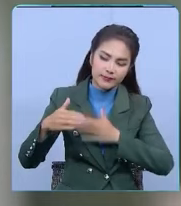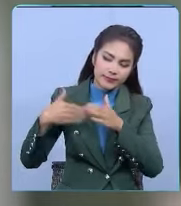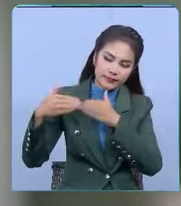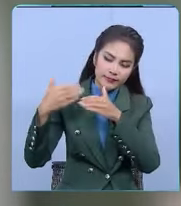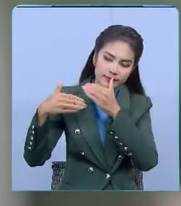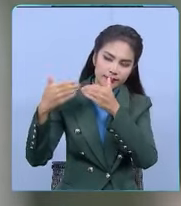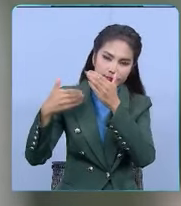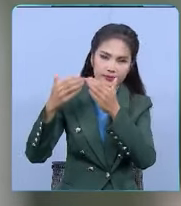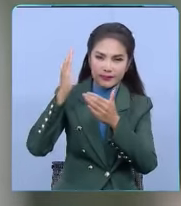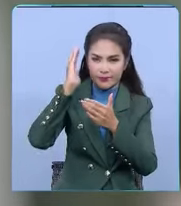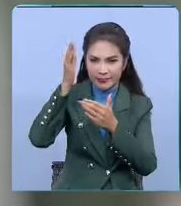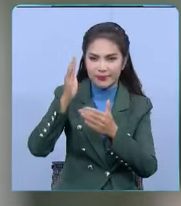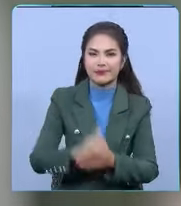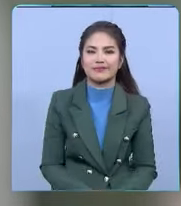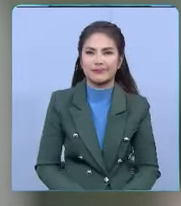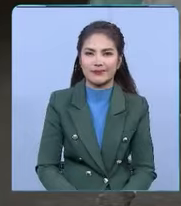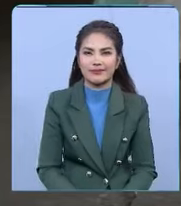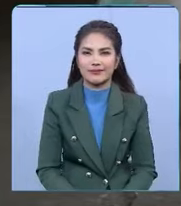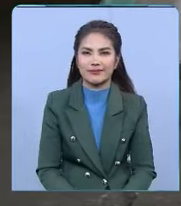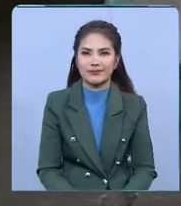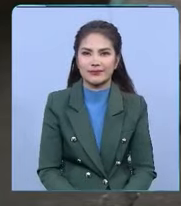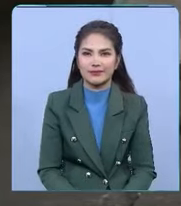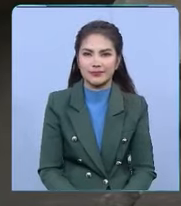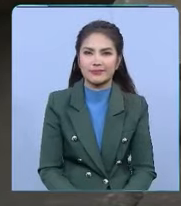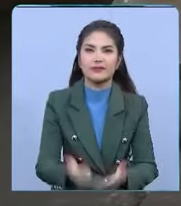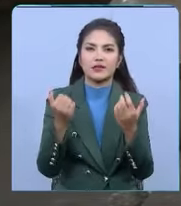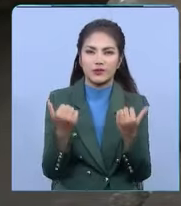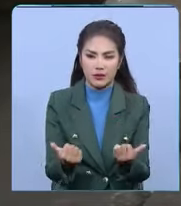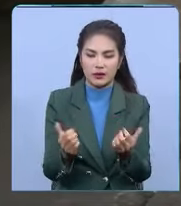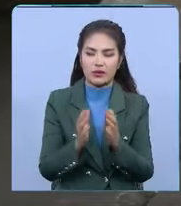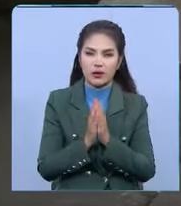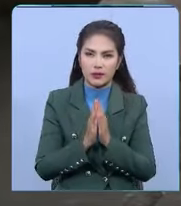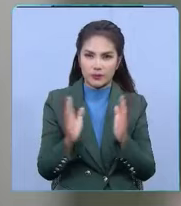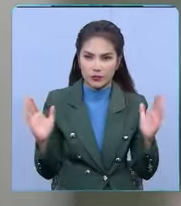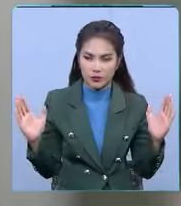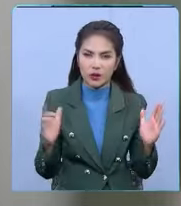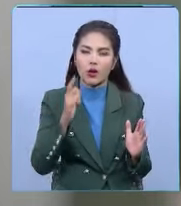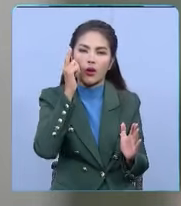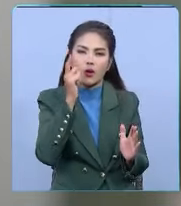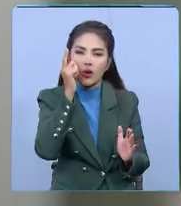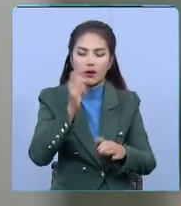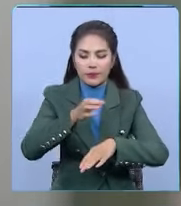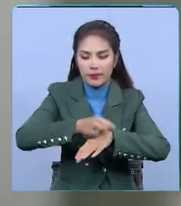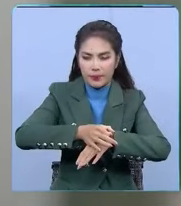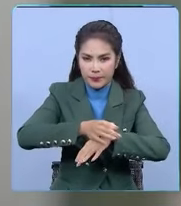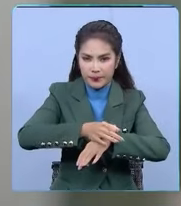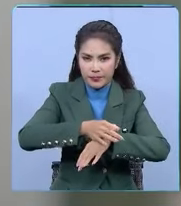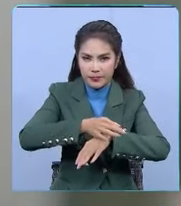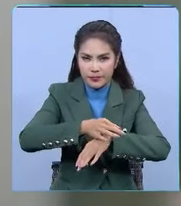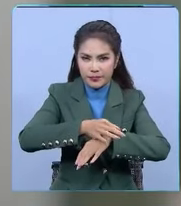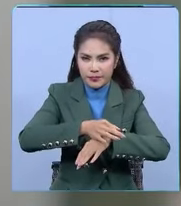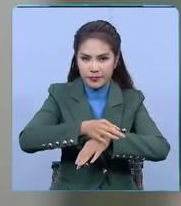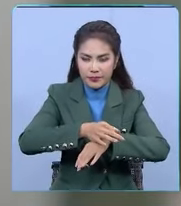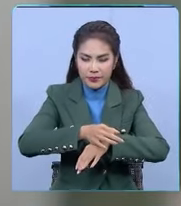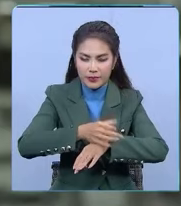างไม่หยุดยั้งต่อไปครับ สำหรับวันนี้นะครับผมต้องขอบคุณนะครับลุงป้อมนะครับหรือพลเอกประวิตรวงษ์สุวรรณนะครับหั